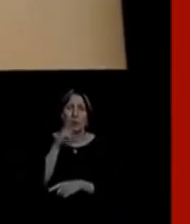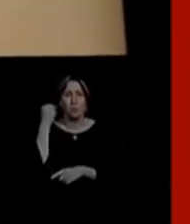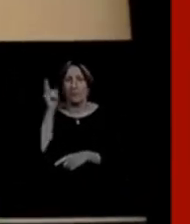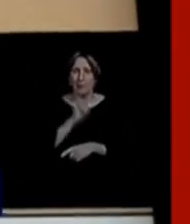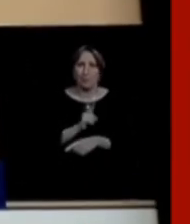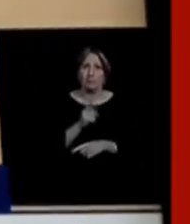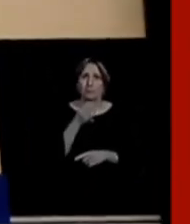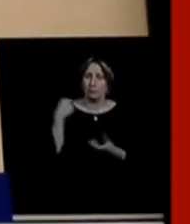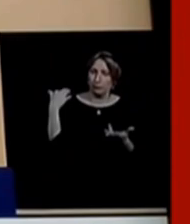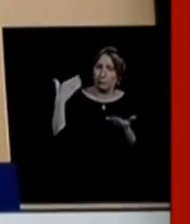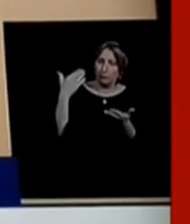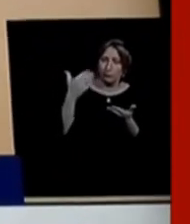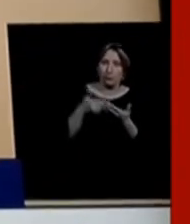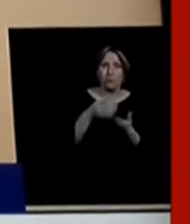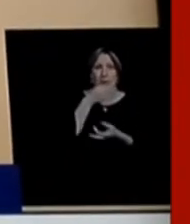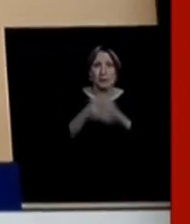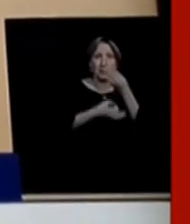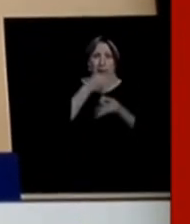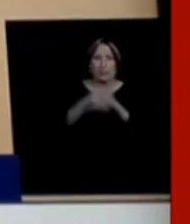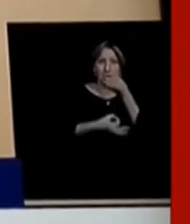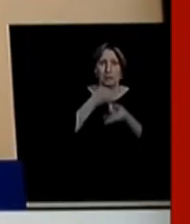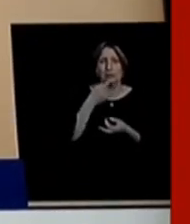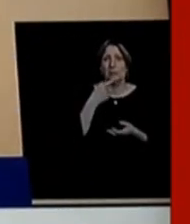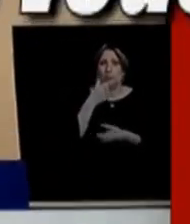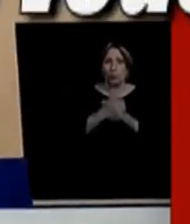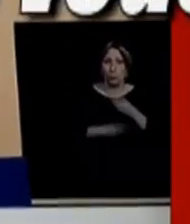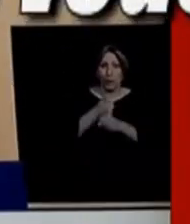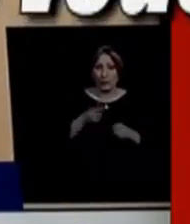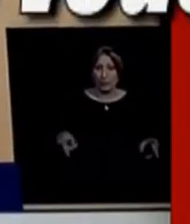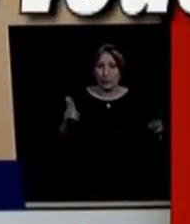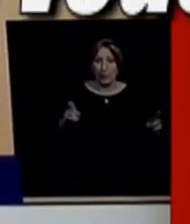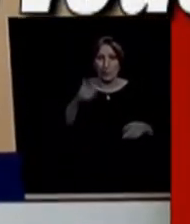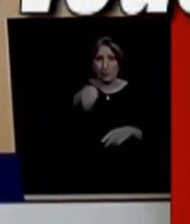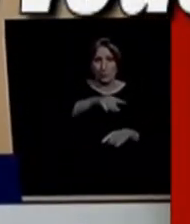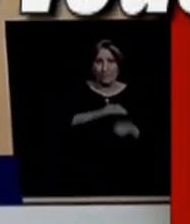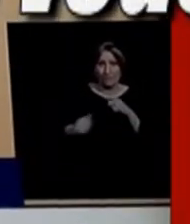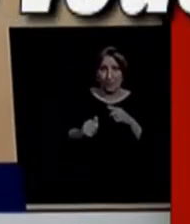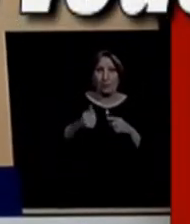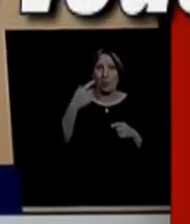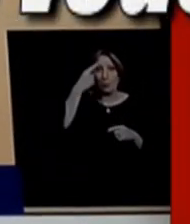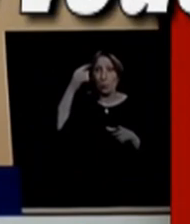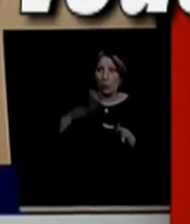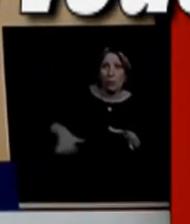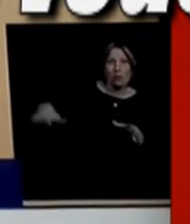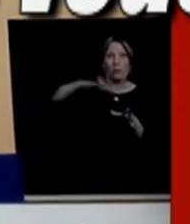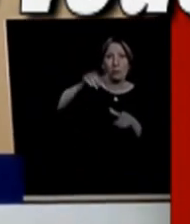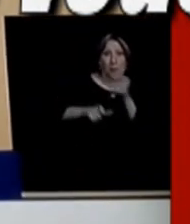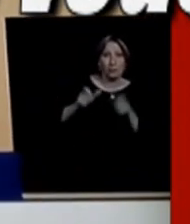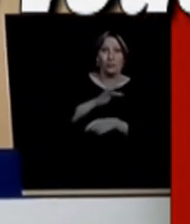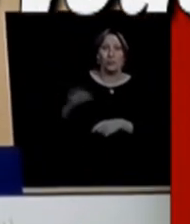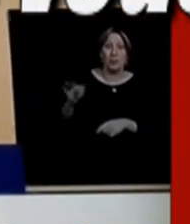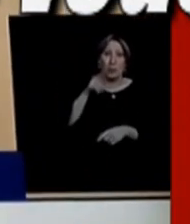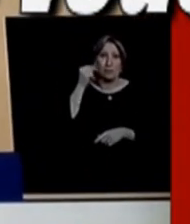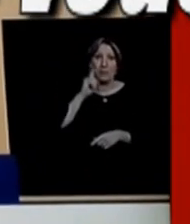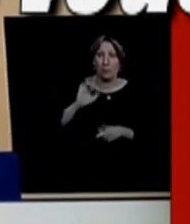au fond, que tout ce que je viens de dire aujourd'hui, tout ce que vous faites à longueur de nez, ça les concerne tous. Ils sont tous concernés et doivent